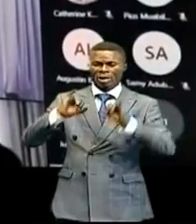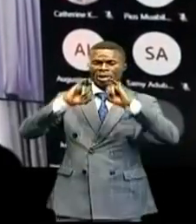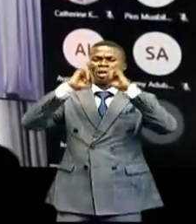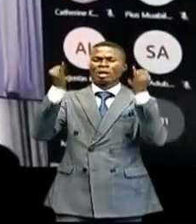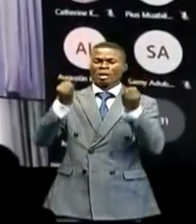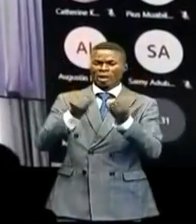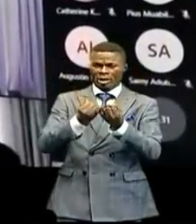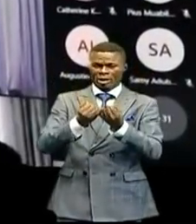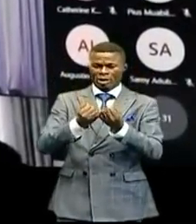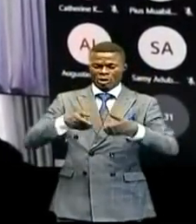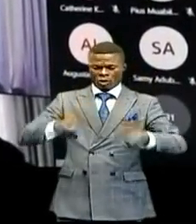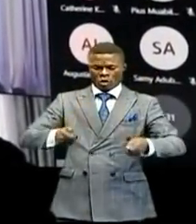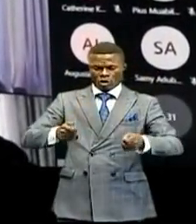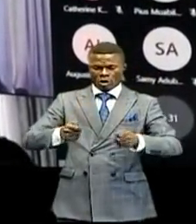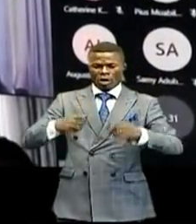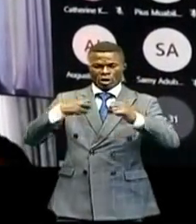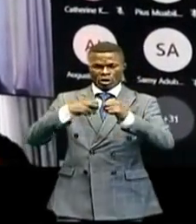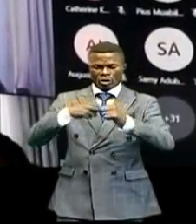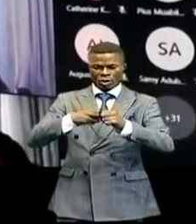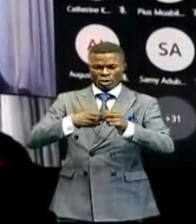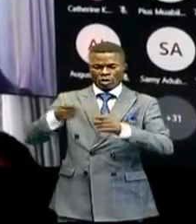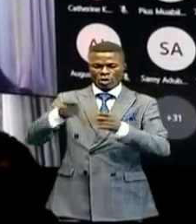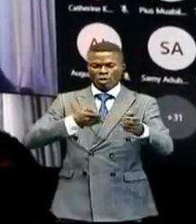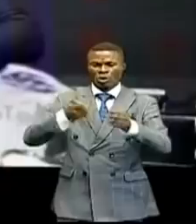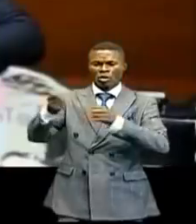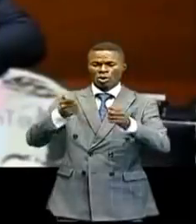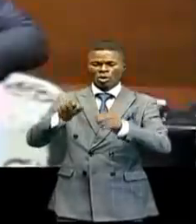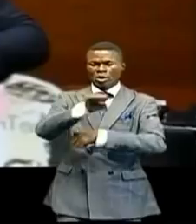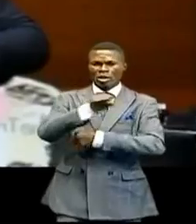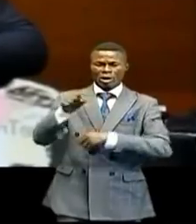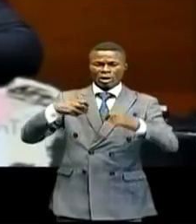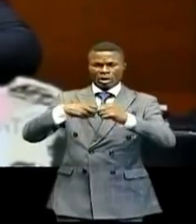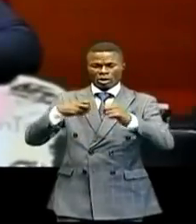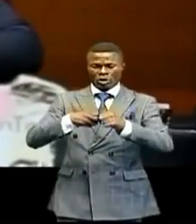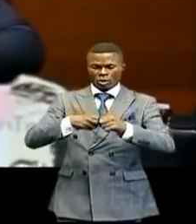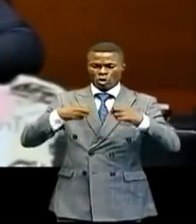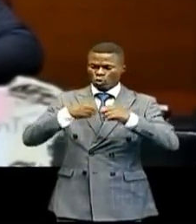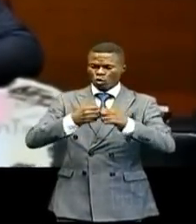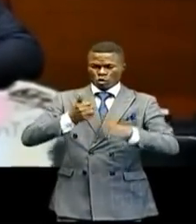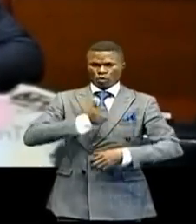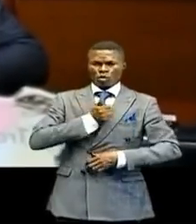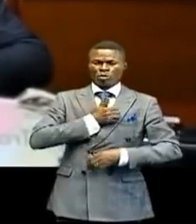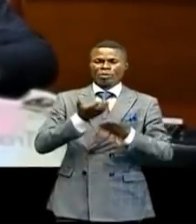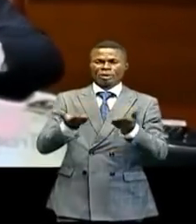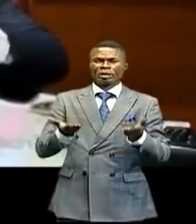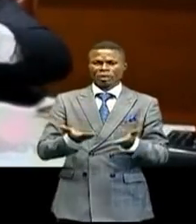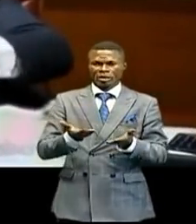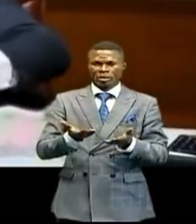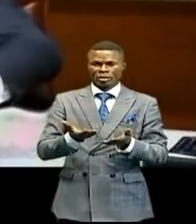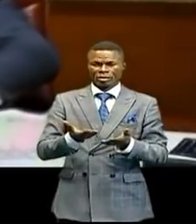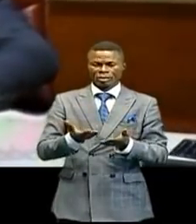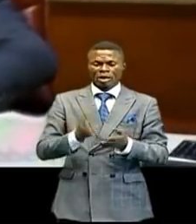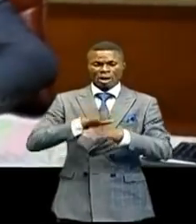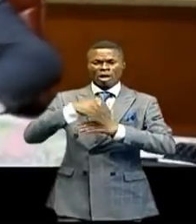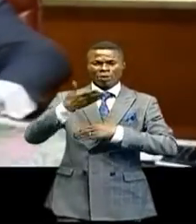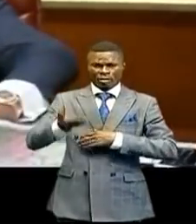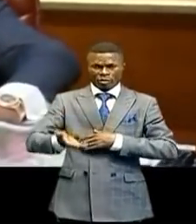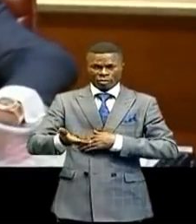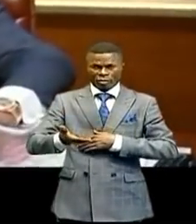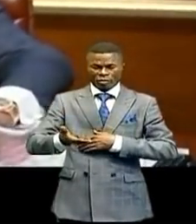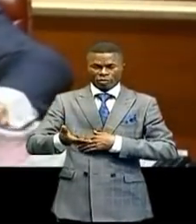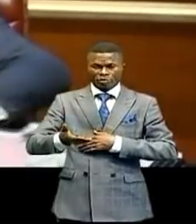l'industrie des batteries électriques et un marché de véhicules électriques et des énergies propres ». Il y aura ensuite